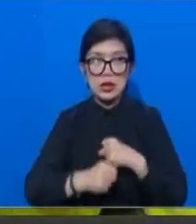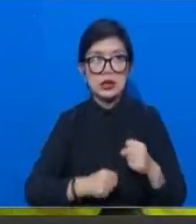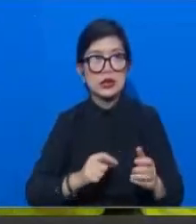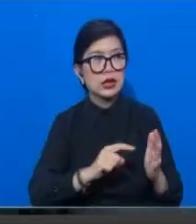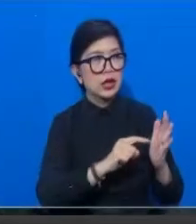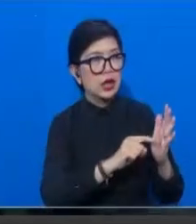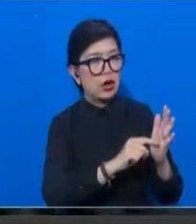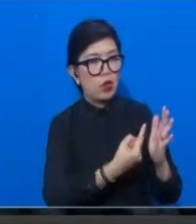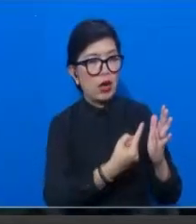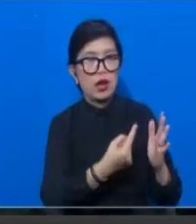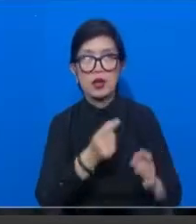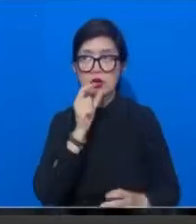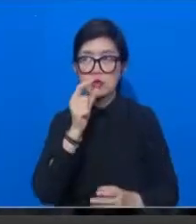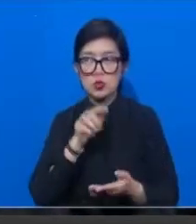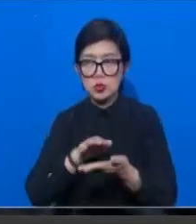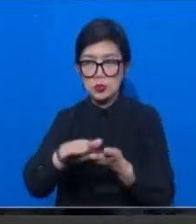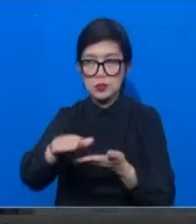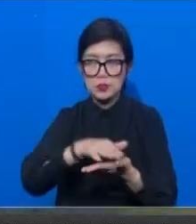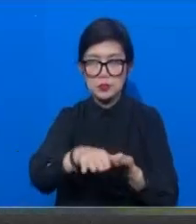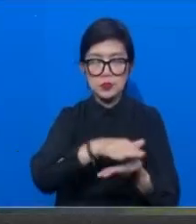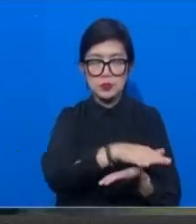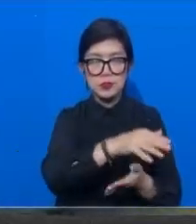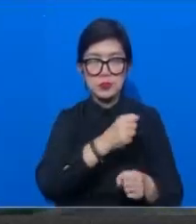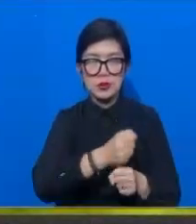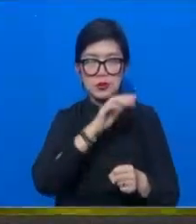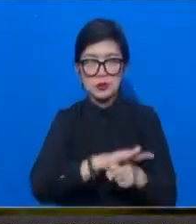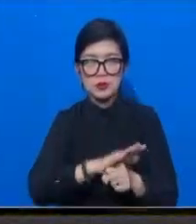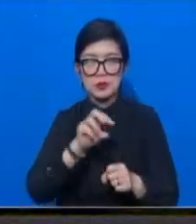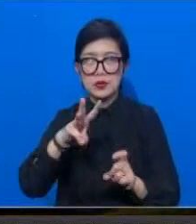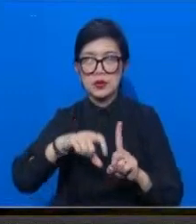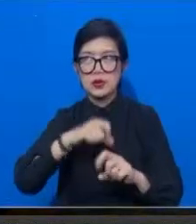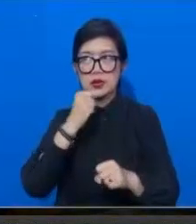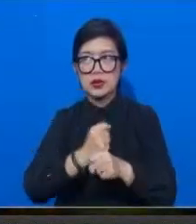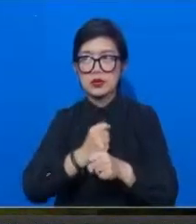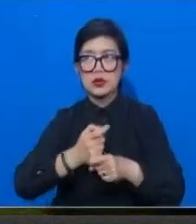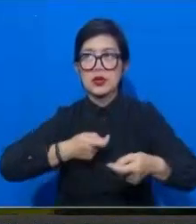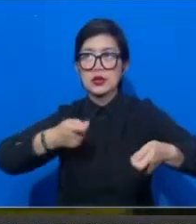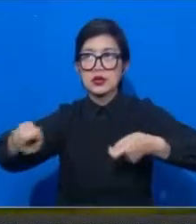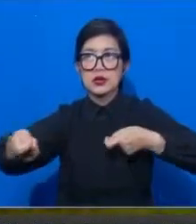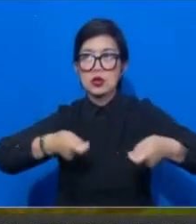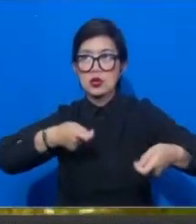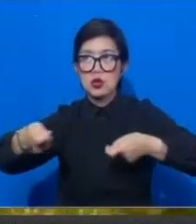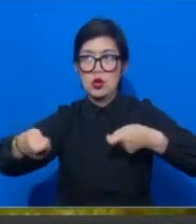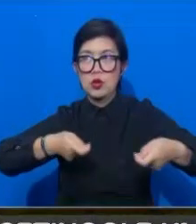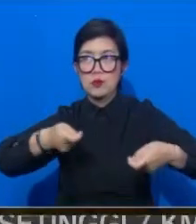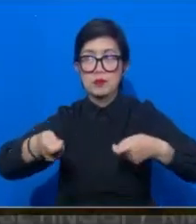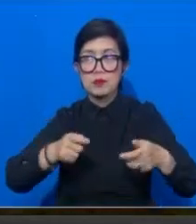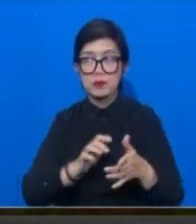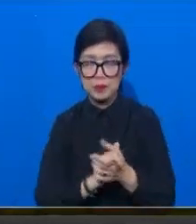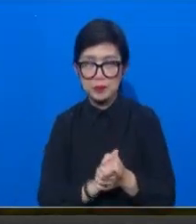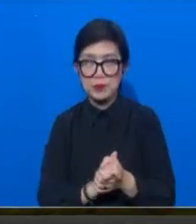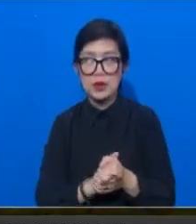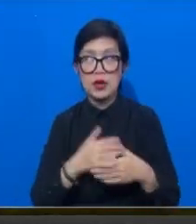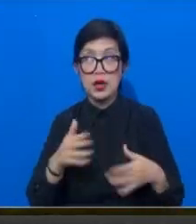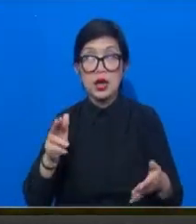awal dalam transformasi pendistribusian LPG 3 kg menjadi lebih terkontrol dan tepat guna, serta memastikan setiap